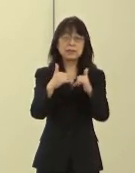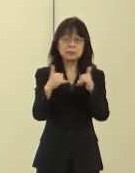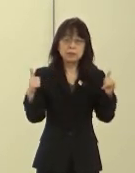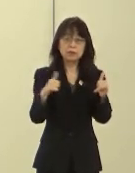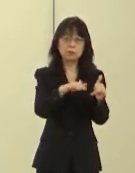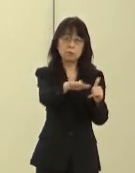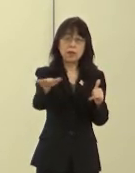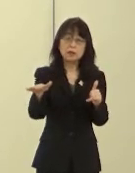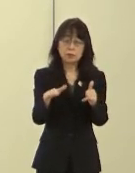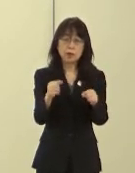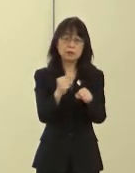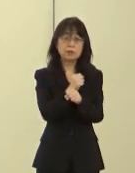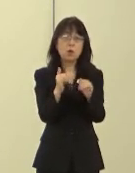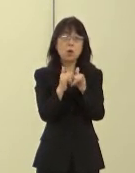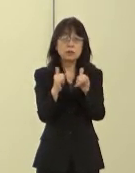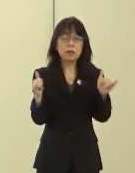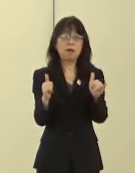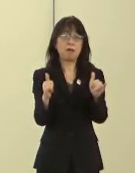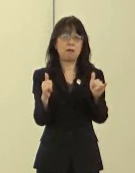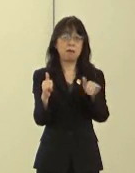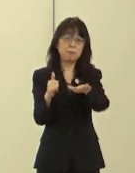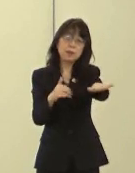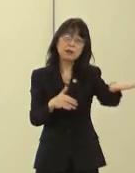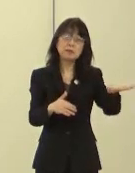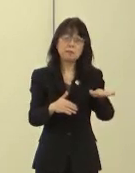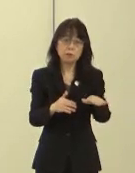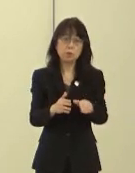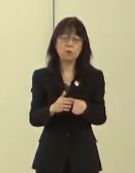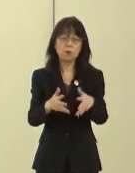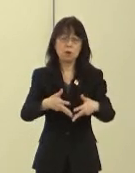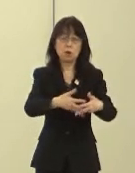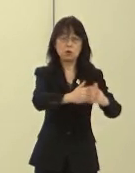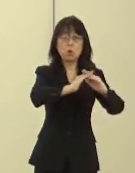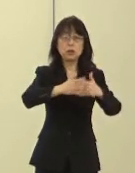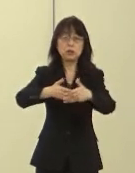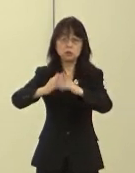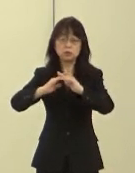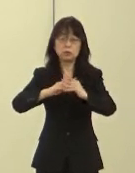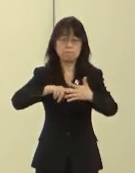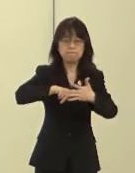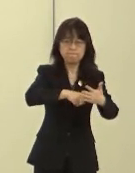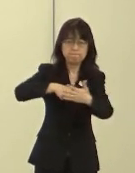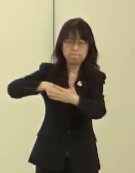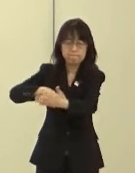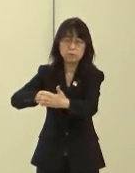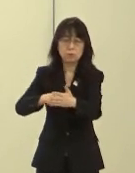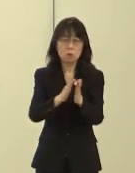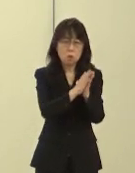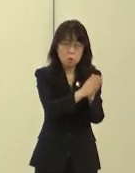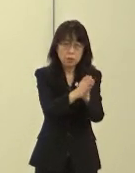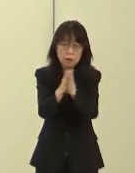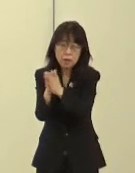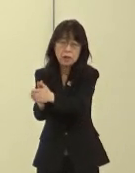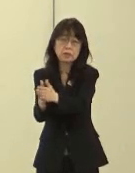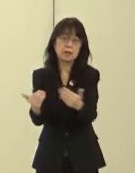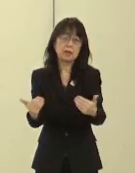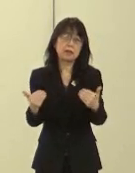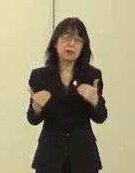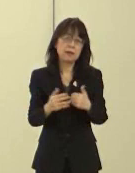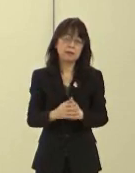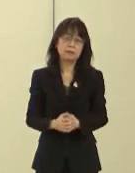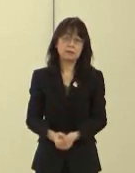して事業者の皆さんの取り組みをお願いをしていかなければいけないということであ